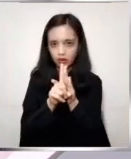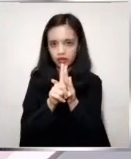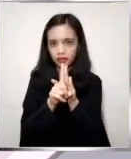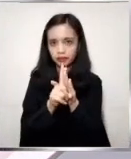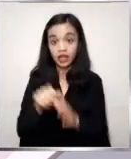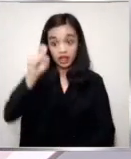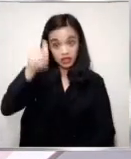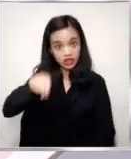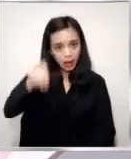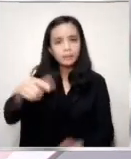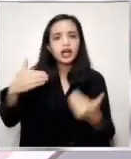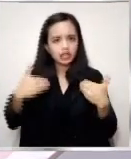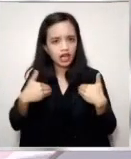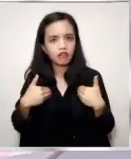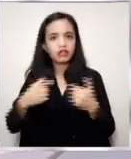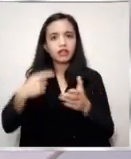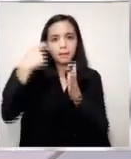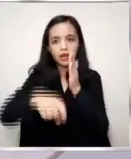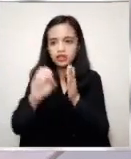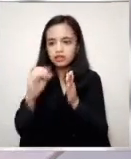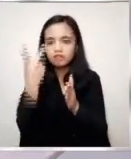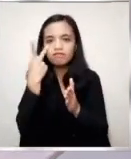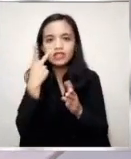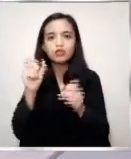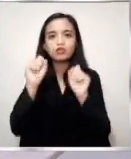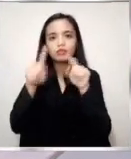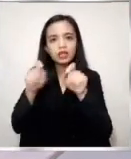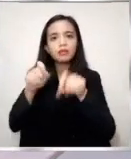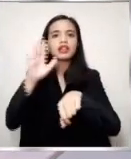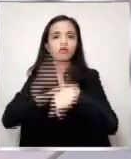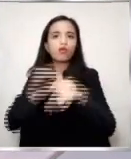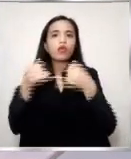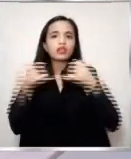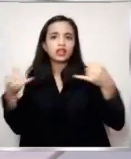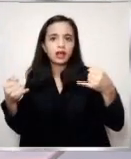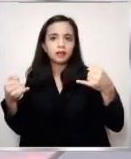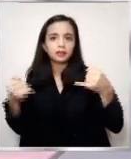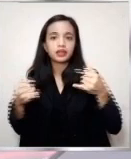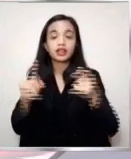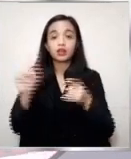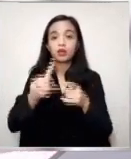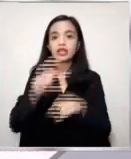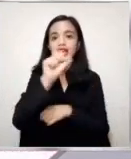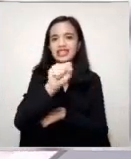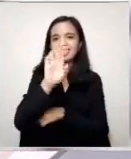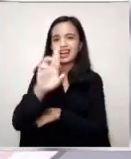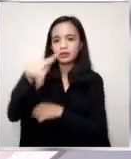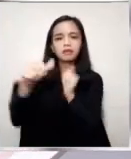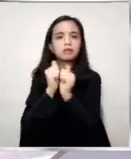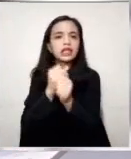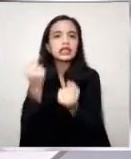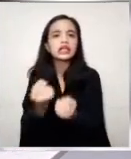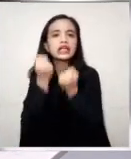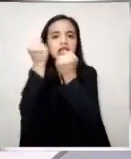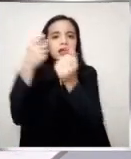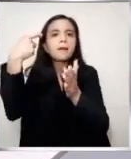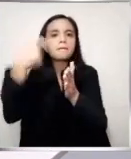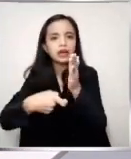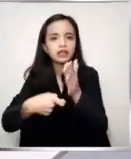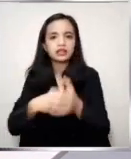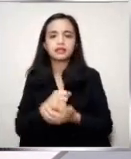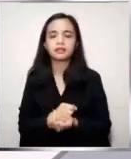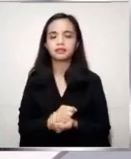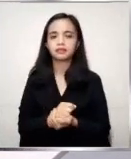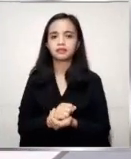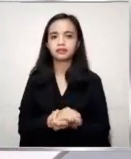may price tag ang mga binebentang online ng mga itinakdang SRP o suggested retail price. Nakatutok si